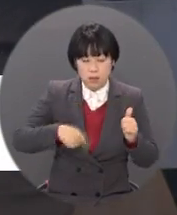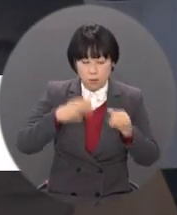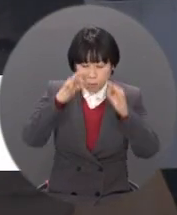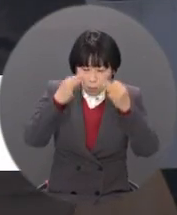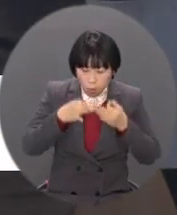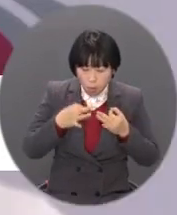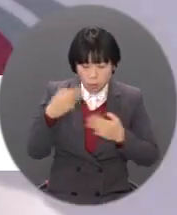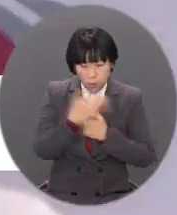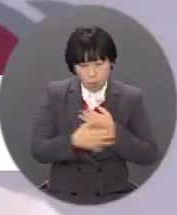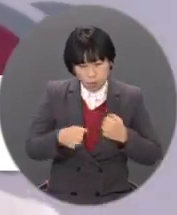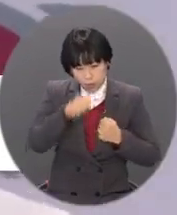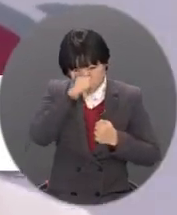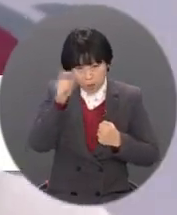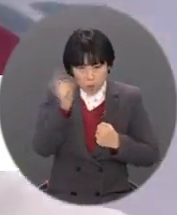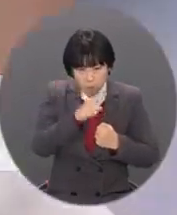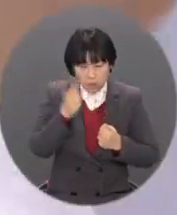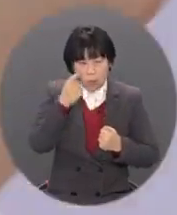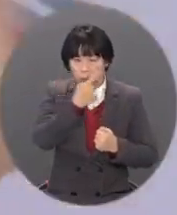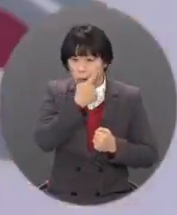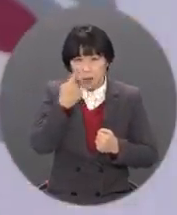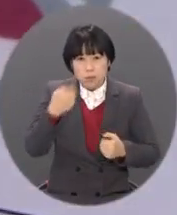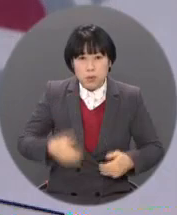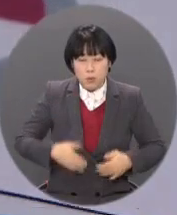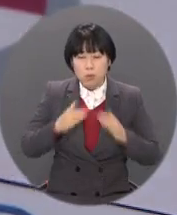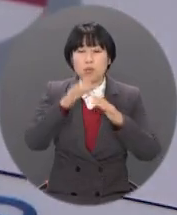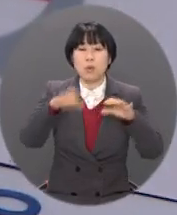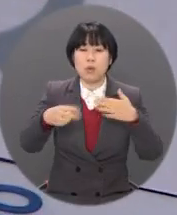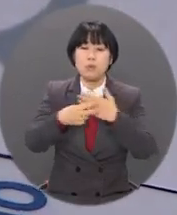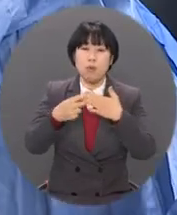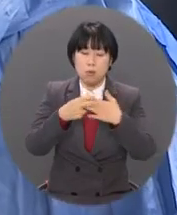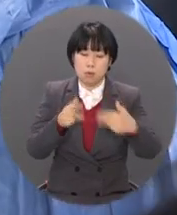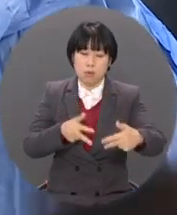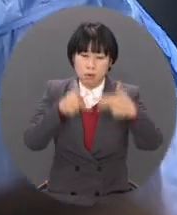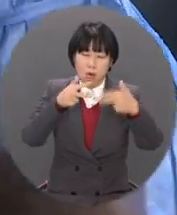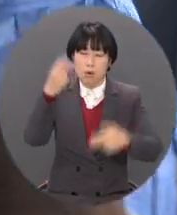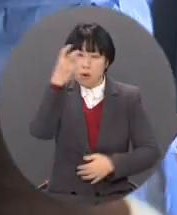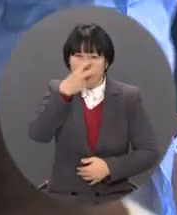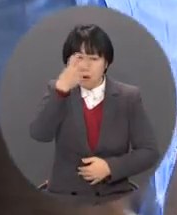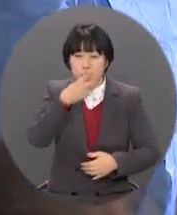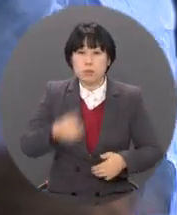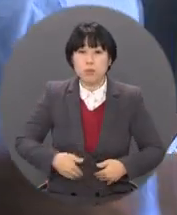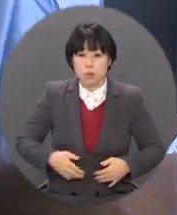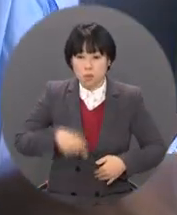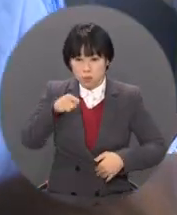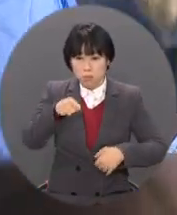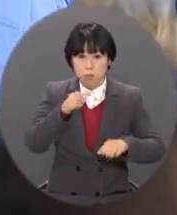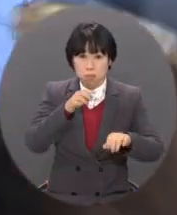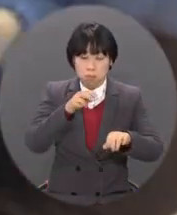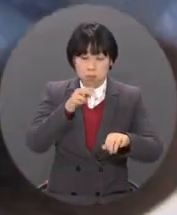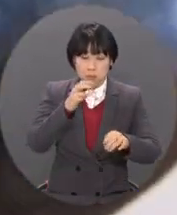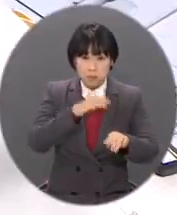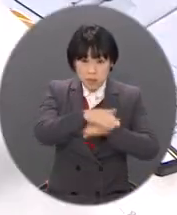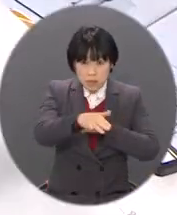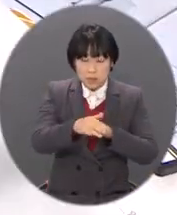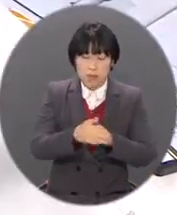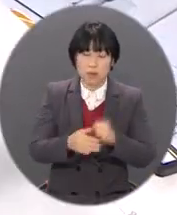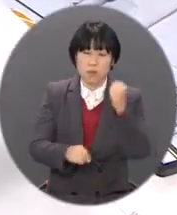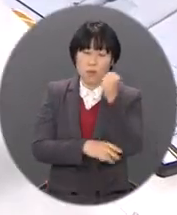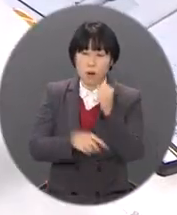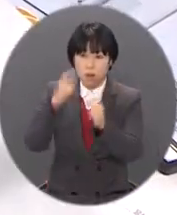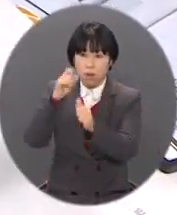상태를 확인하고 동네 병원에서 비대면 진료를 해야 합니다. 이 같은 방침은 기존 관리 대상자들에게도 소급